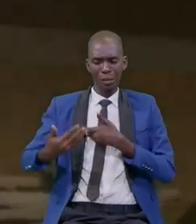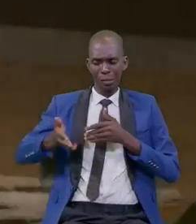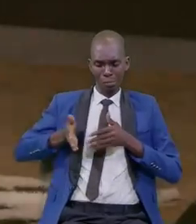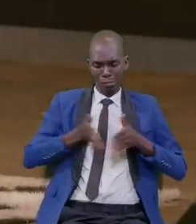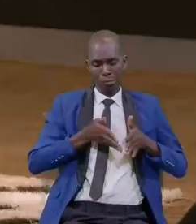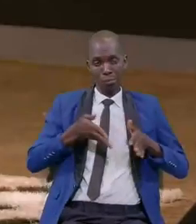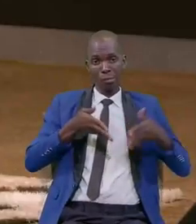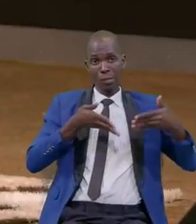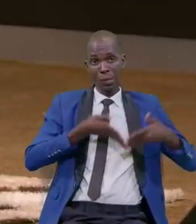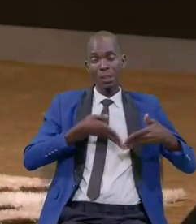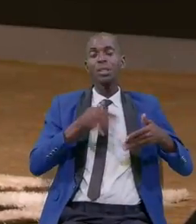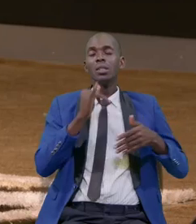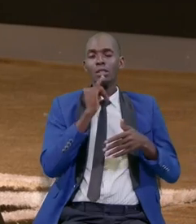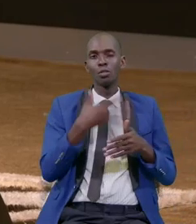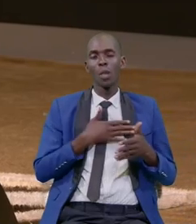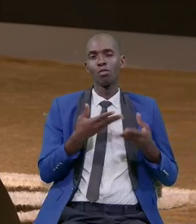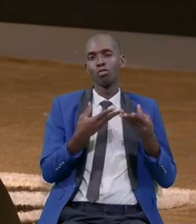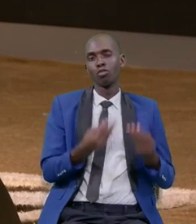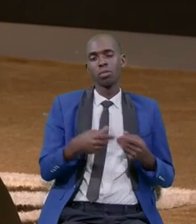C'est faux. Non. Il dit,